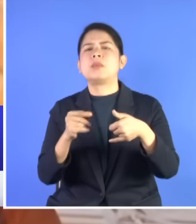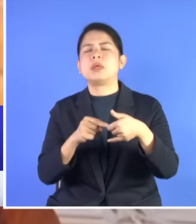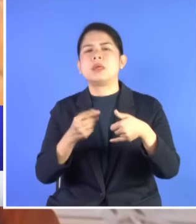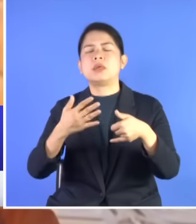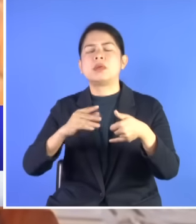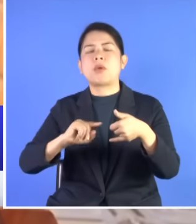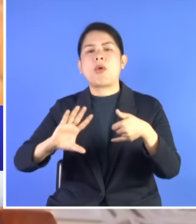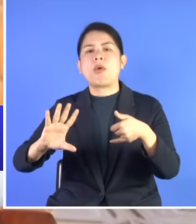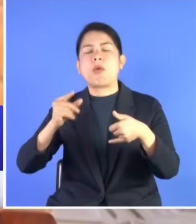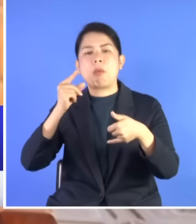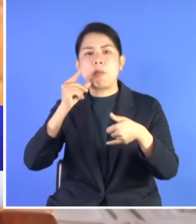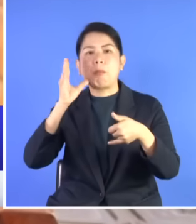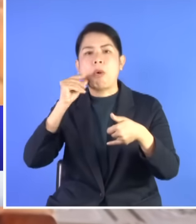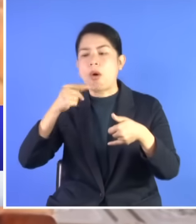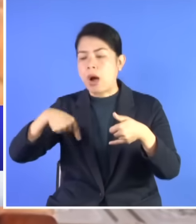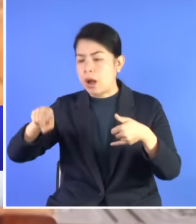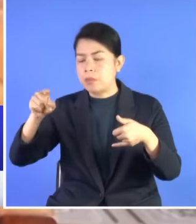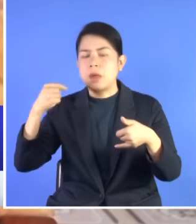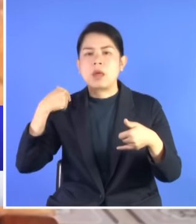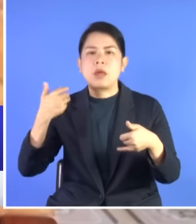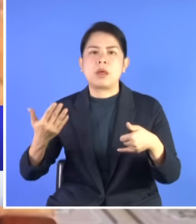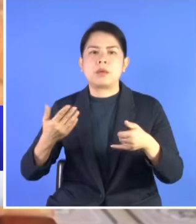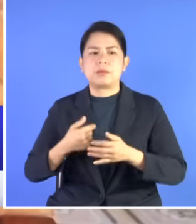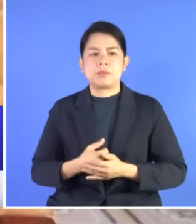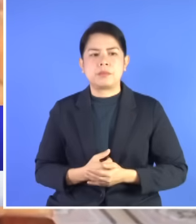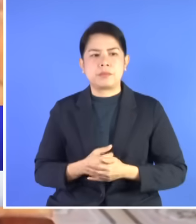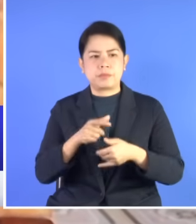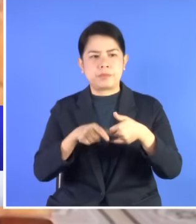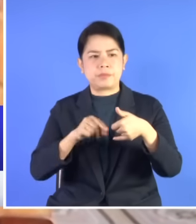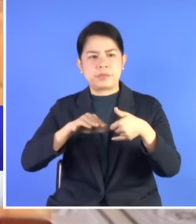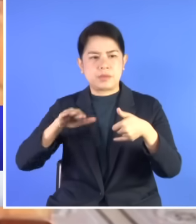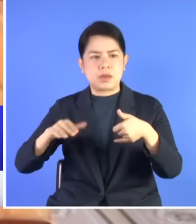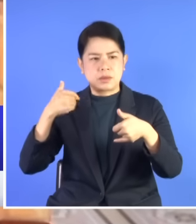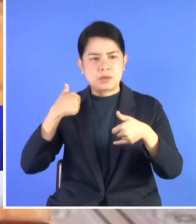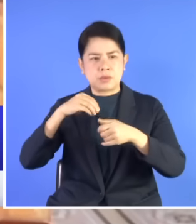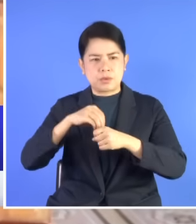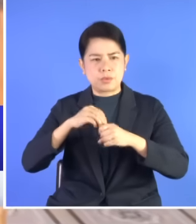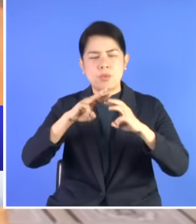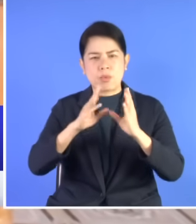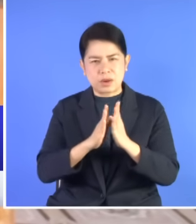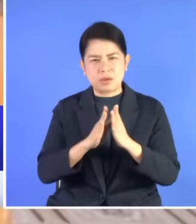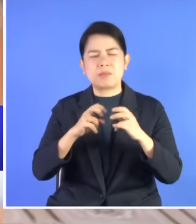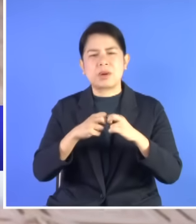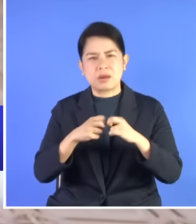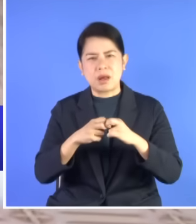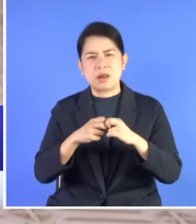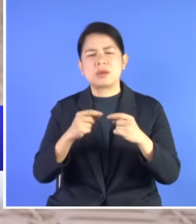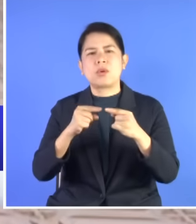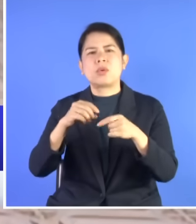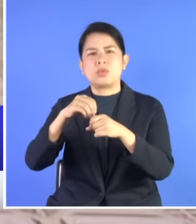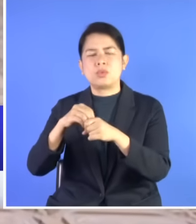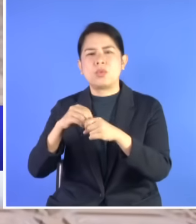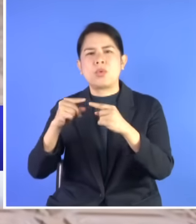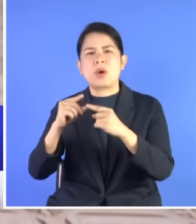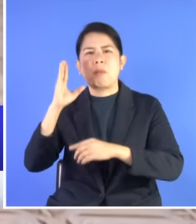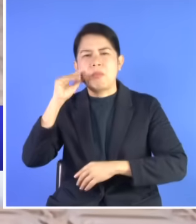จะอยู่ตะวัดก็เสีย อยู่ไหนก็เสีย ไปอยู่กับพ่อก็เสีย ใช ่แม่มันนี่ตอนแร